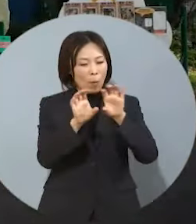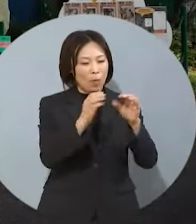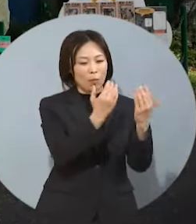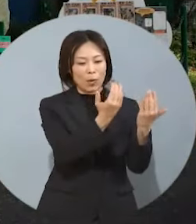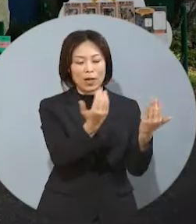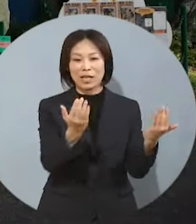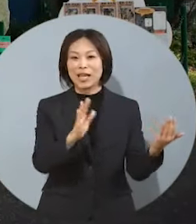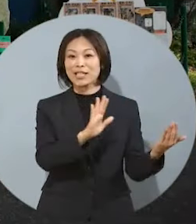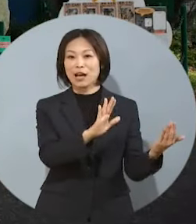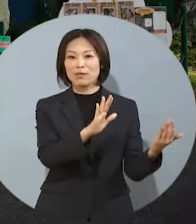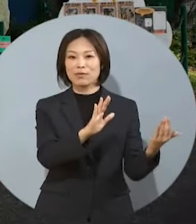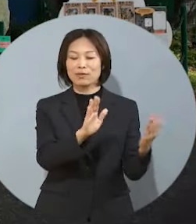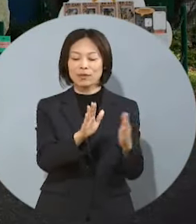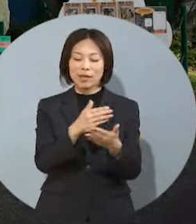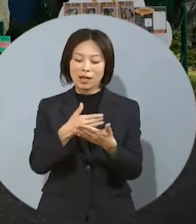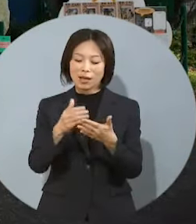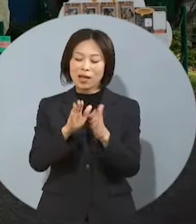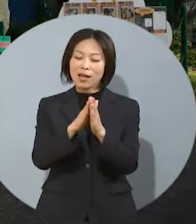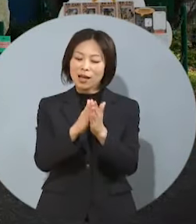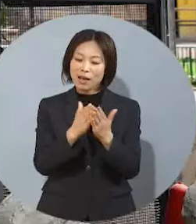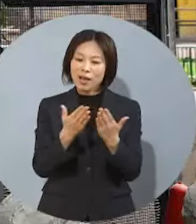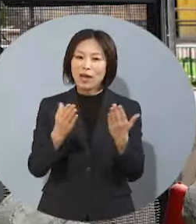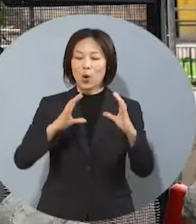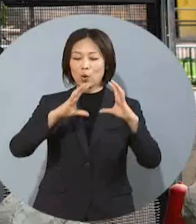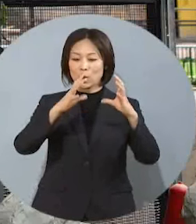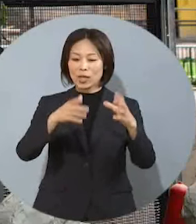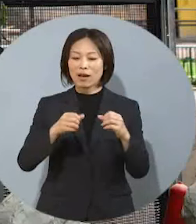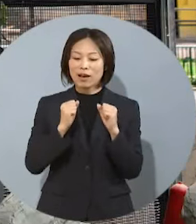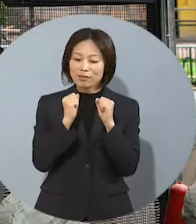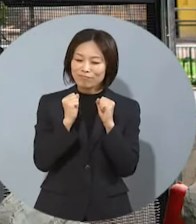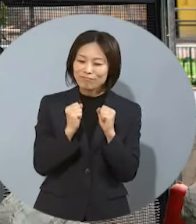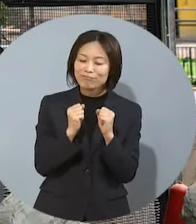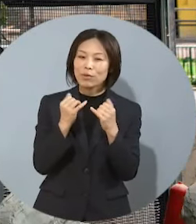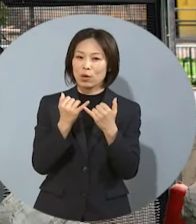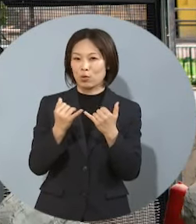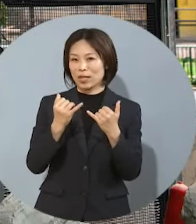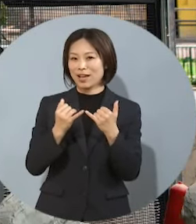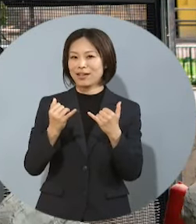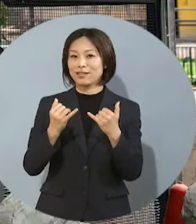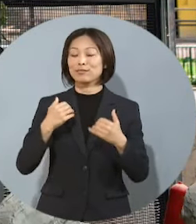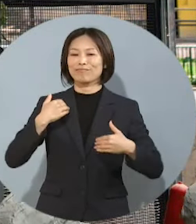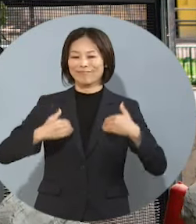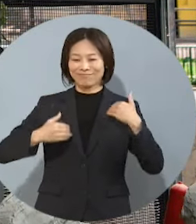まるで絵本の世界に迷い込んだ気分で楽しむことができます。